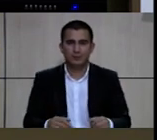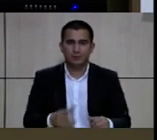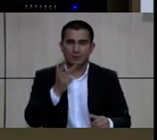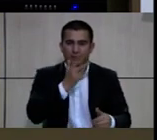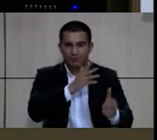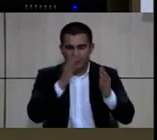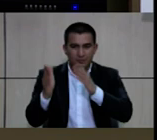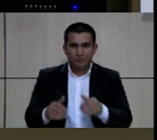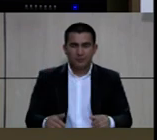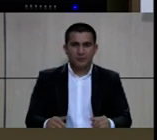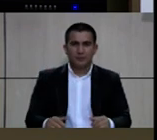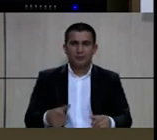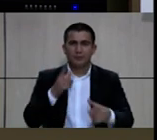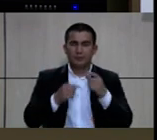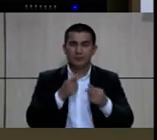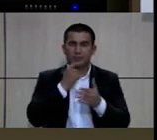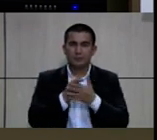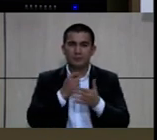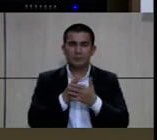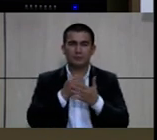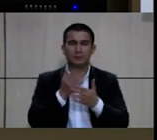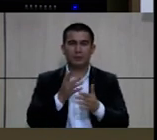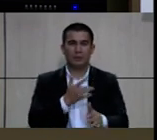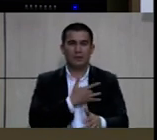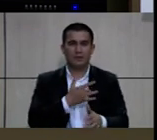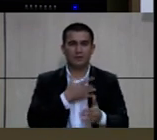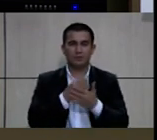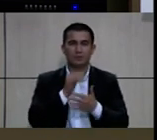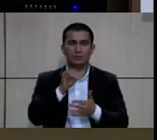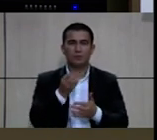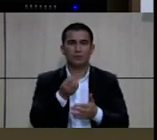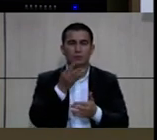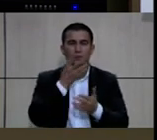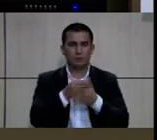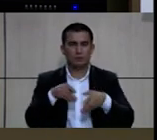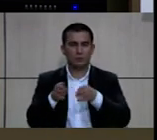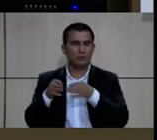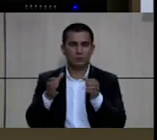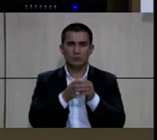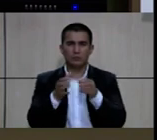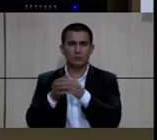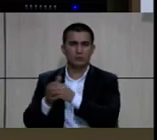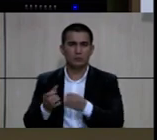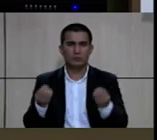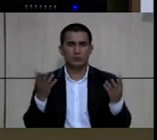3-chi savolimiz. Sut emizuvchilarning yuragi nechta bo'lmadan tuzilgan?